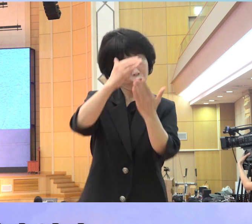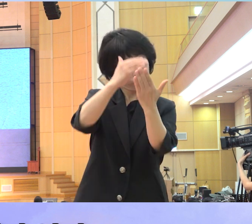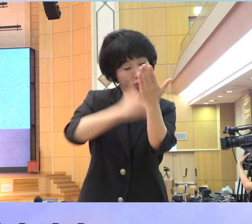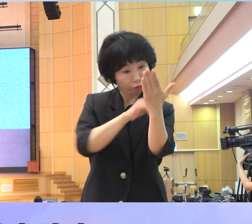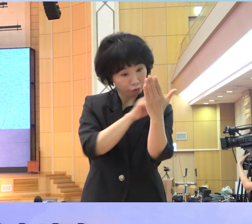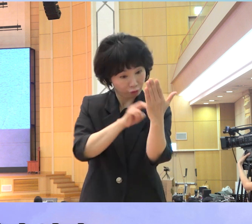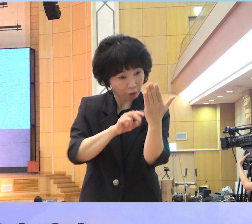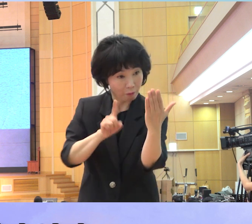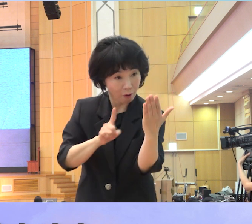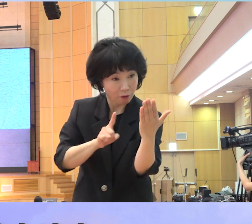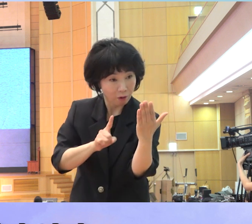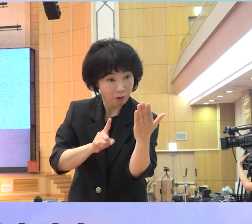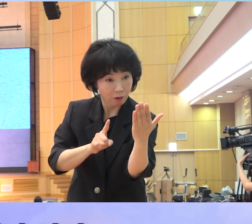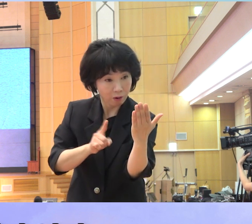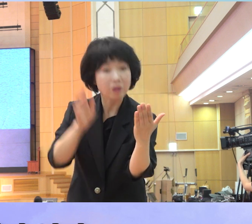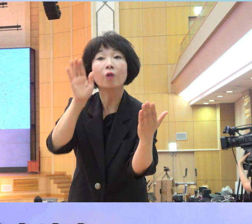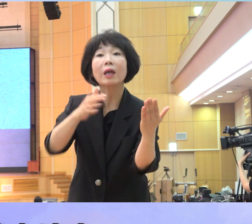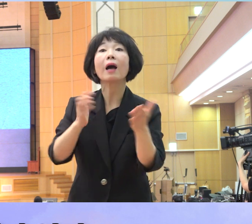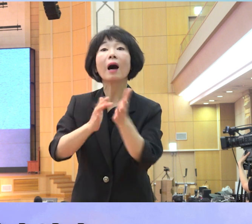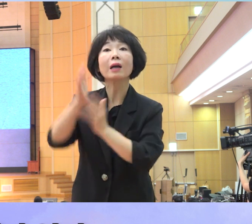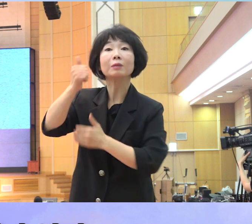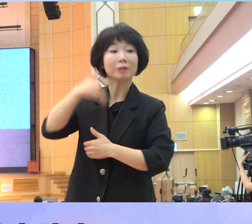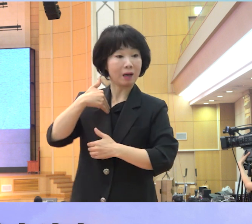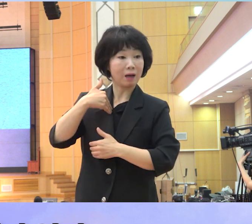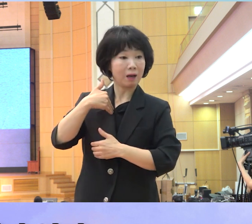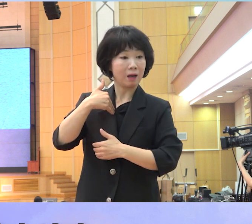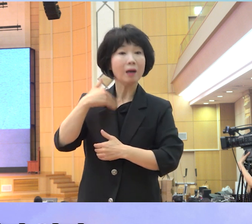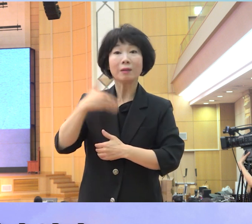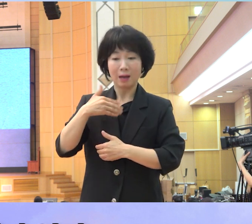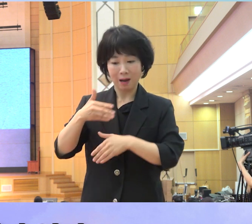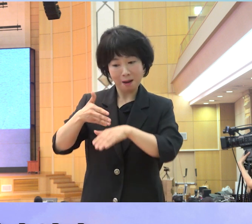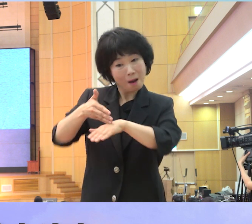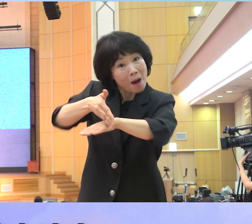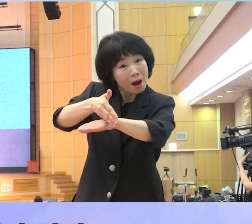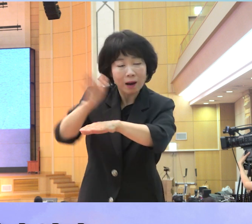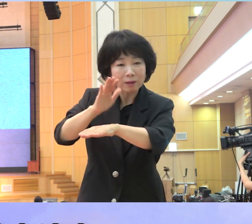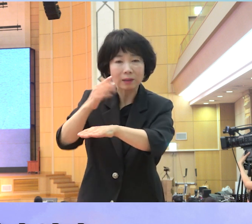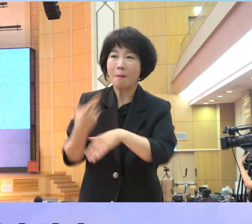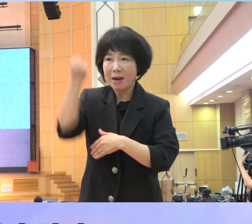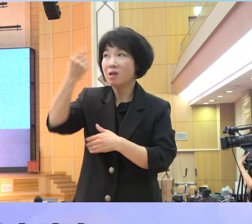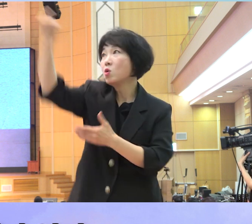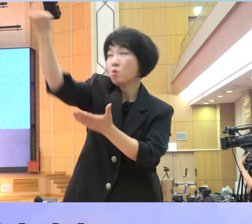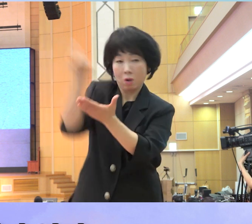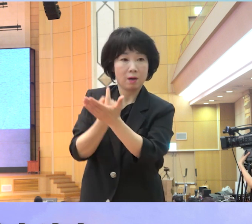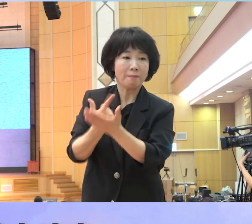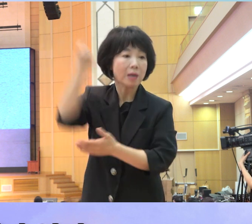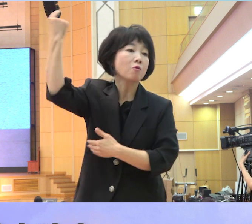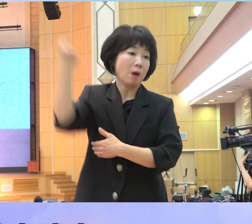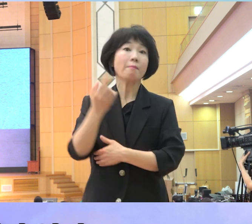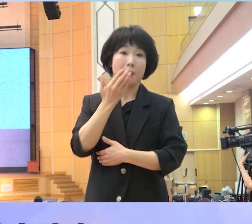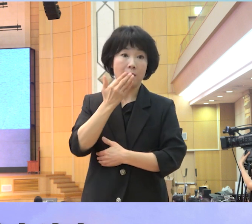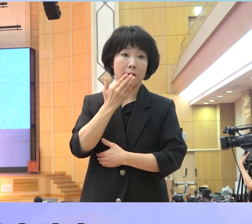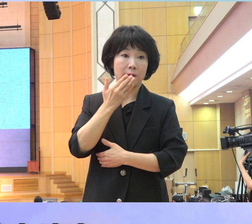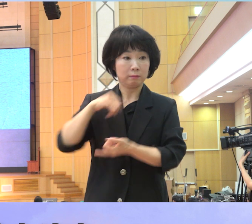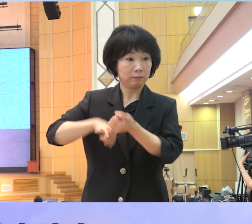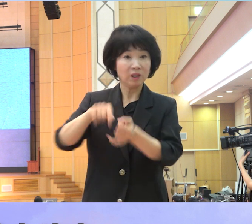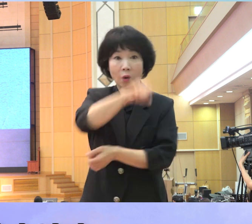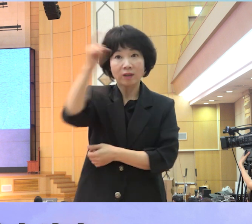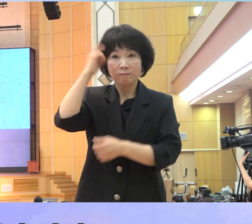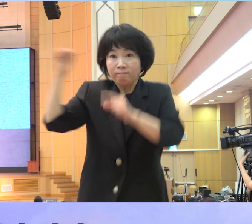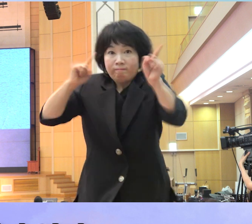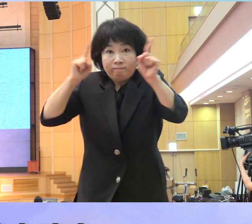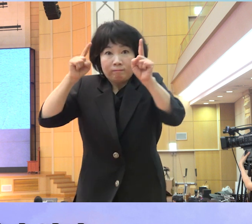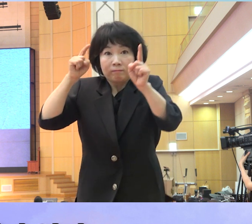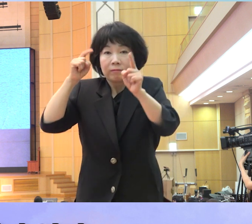보시잖아요. 그런데 있잖아, 진짜 더딘 게 아니라 속히 와. 속히 올 거니까 정신 차리고